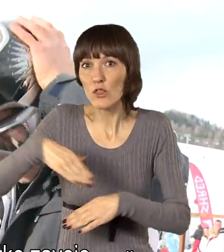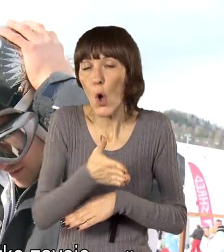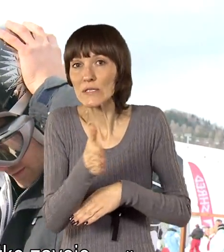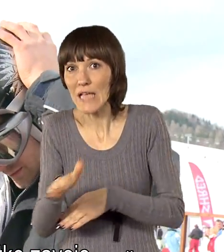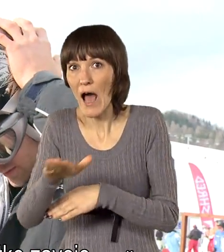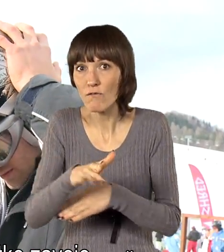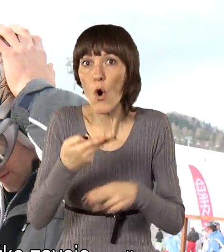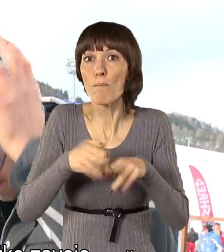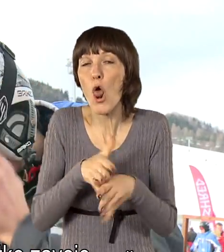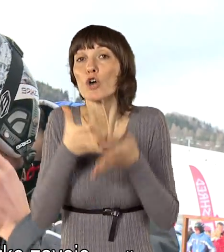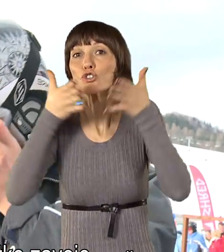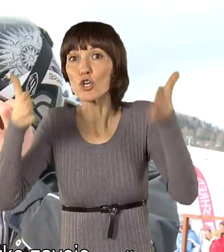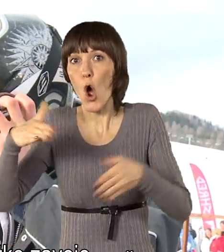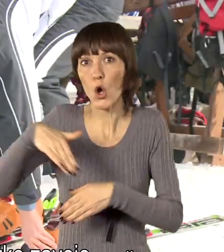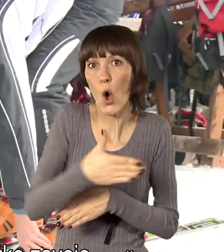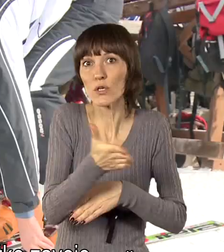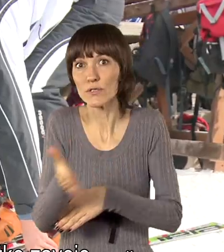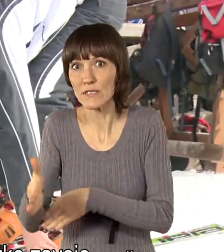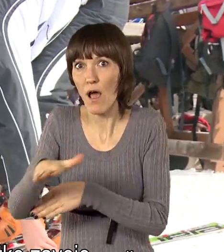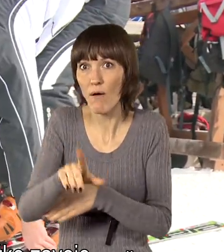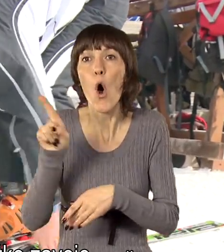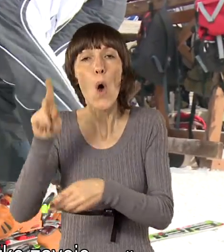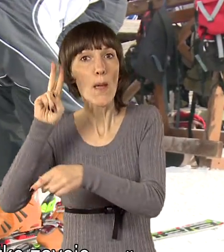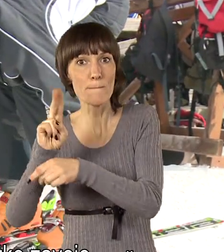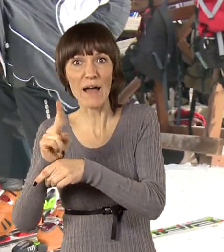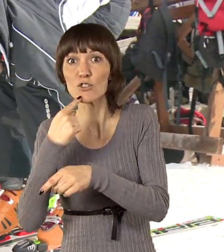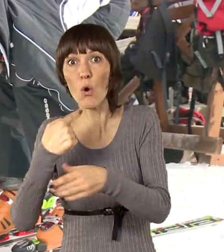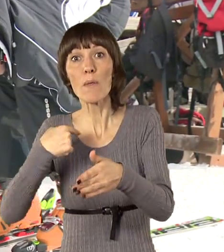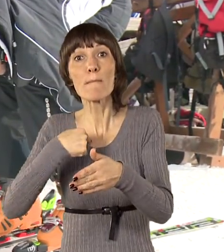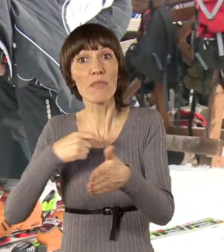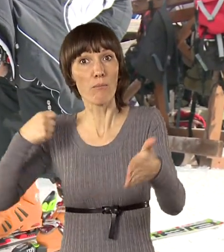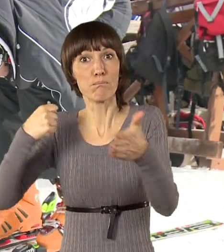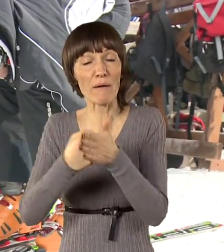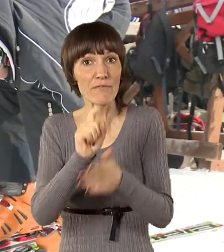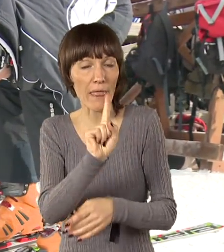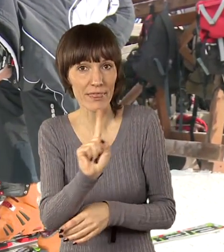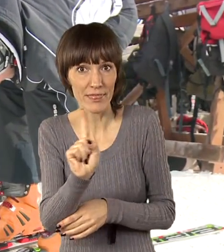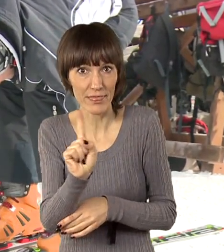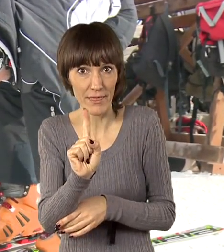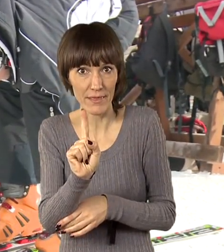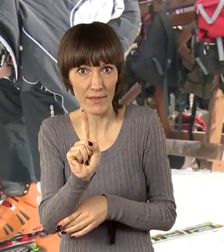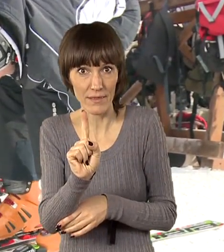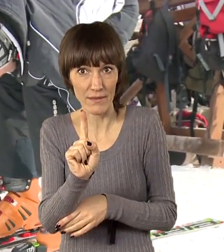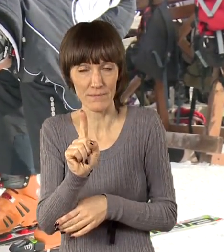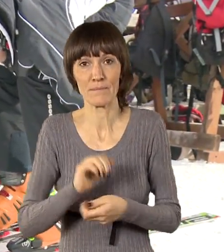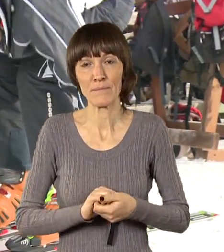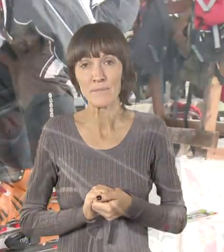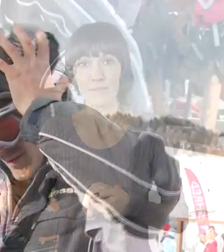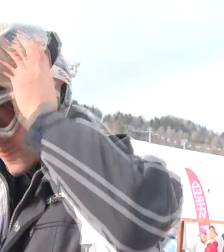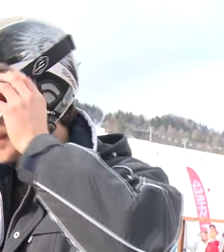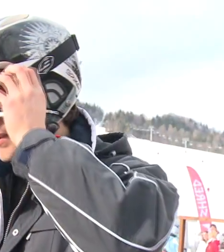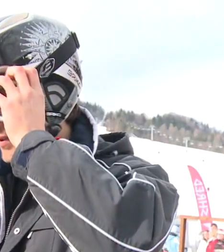kratke zavoje in tako naprej. Pazi on bolj na to, da kdo ne prileti slučajno na mojo pot